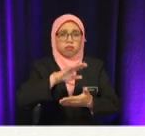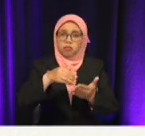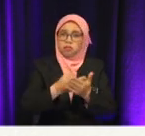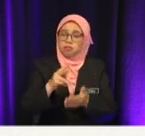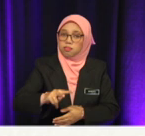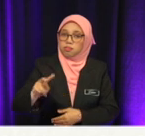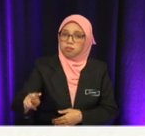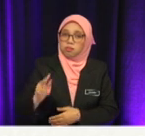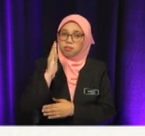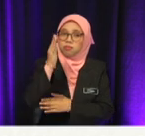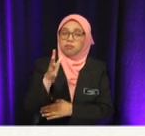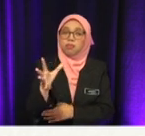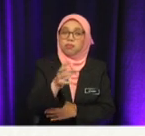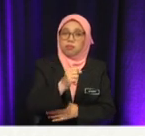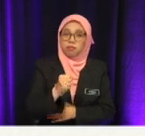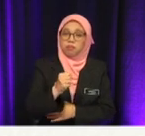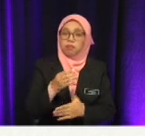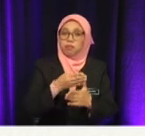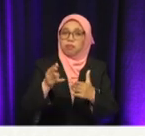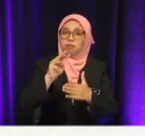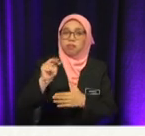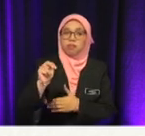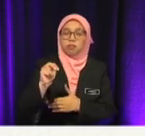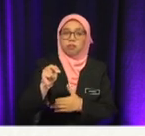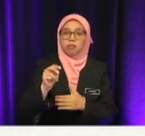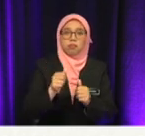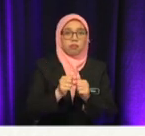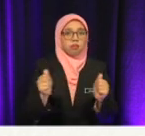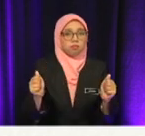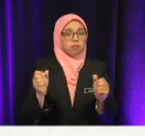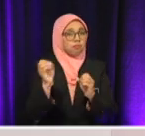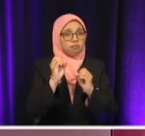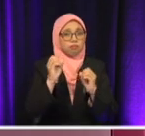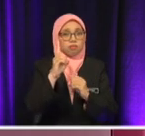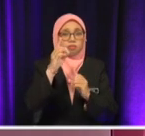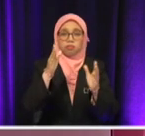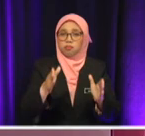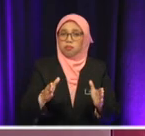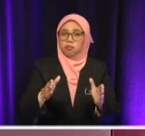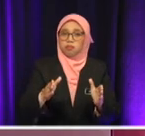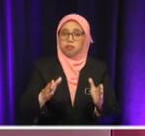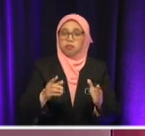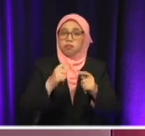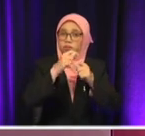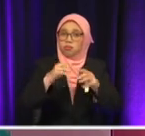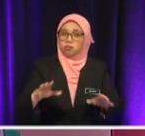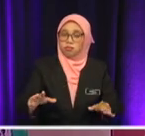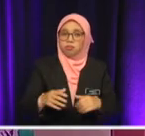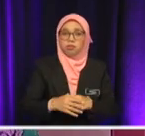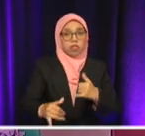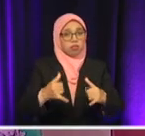bahagian tanpa ada seorang pun yang tertinggal. Kerana bagi mereka, permainan perkusi ini akan